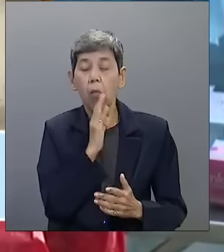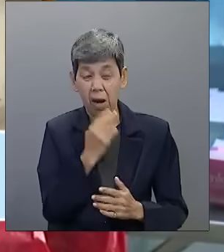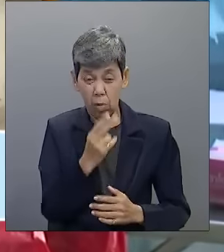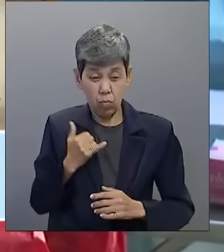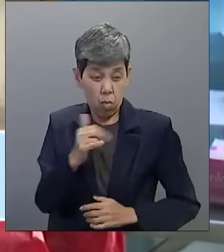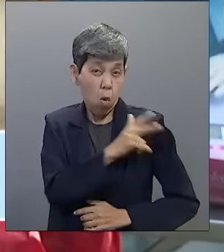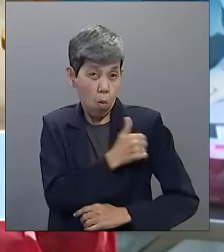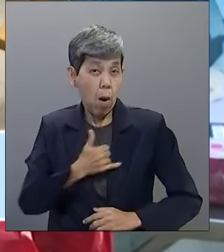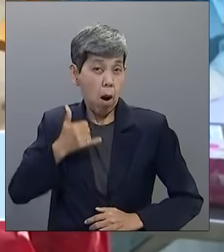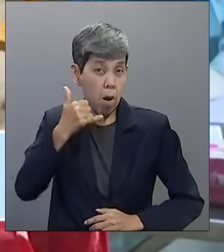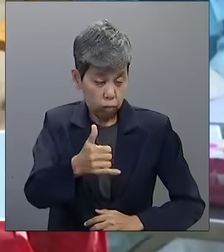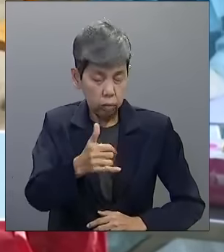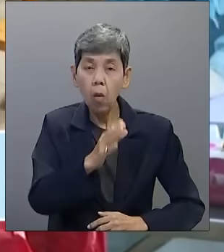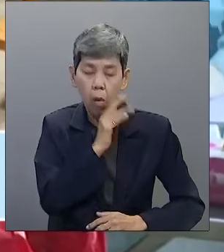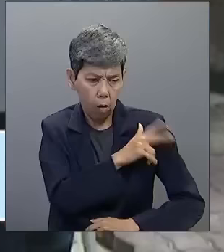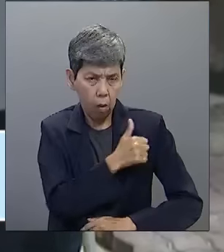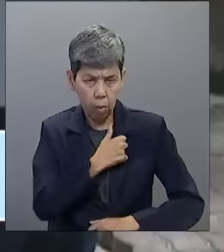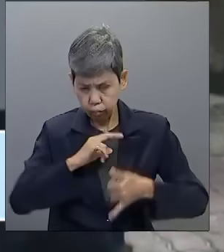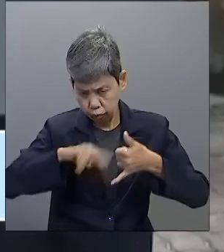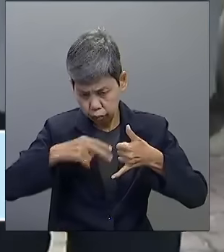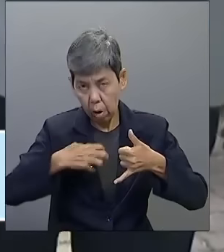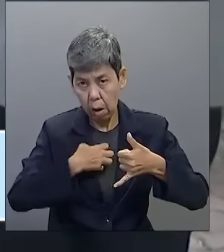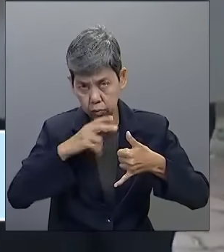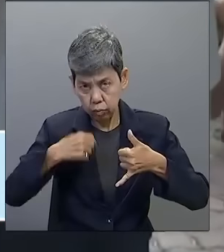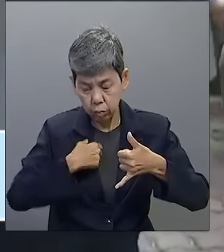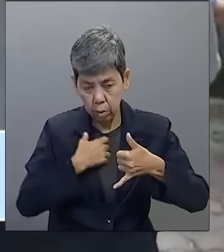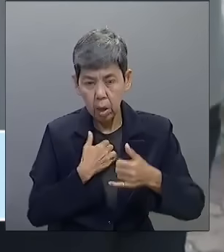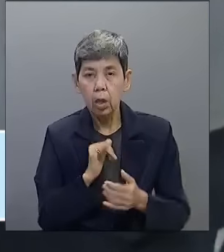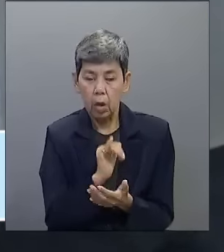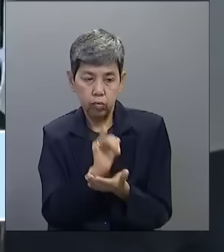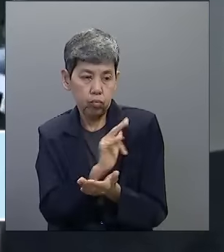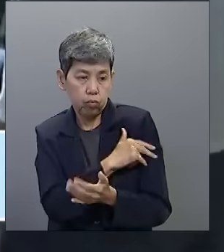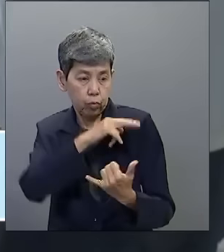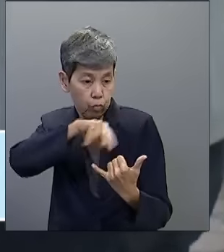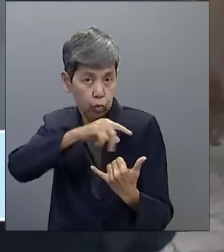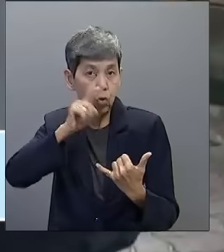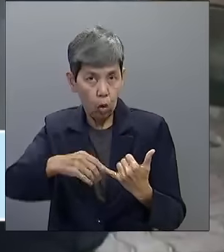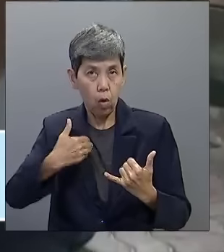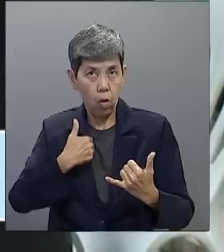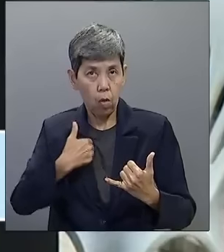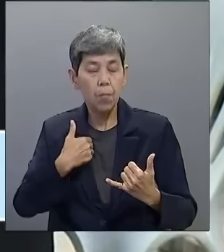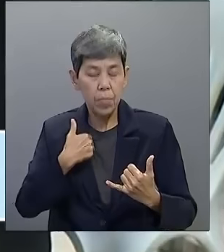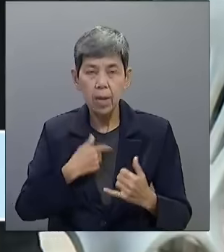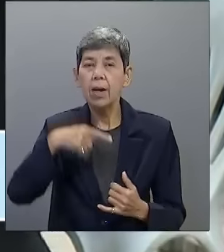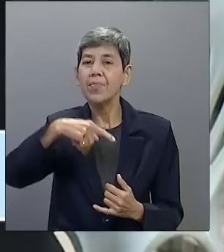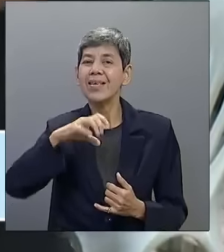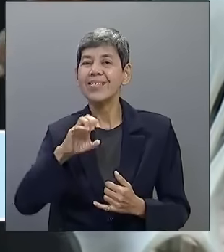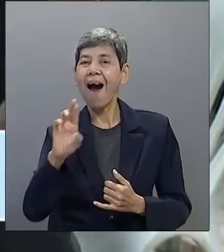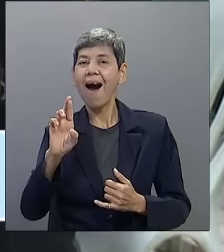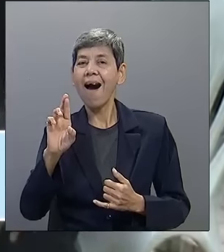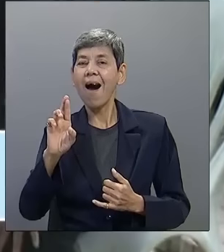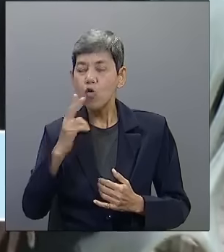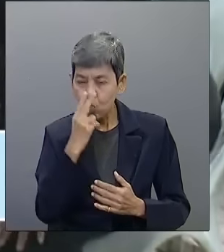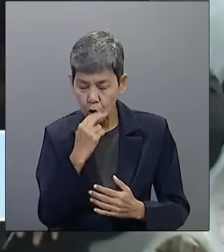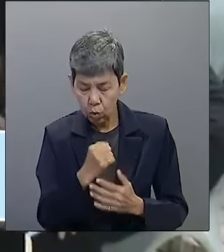โรงพยาบาลเนี่ยถ้าเผื่อหมอจะรักษาเราหรือจะเอาเราขึ้นวอร์ดเนี่ยครับจะต้องมีการตรวจ PCR คอนเฟิร์มเพราะนั้น PCR ก็จะเป็น